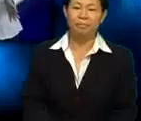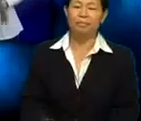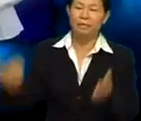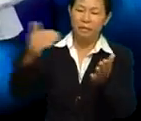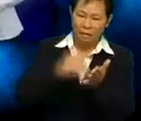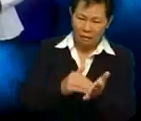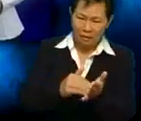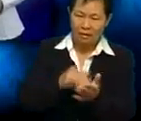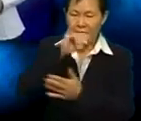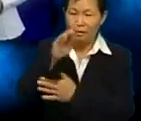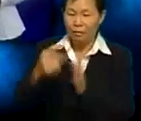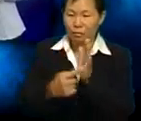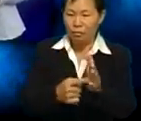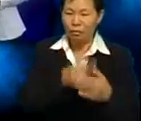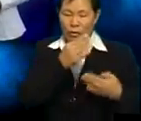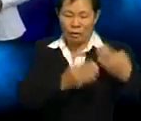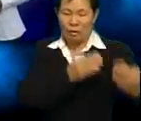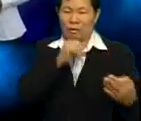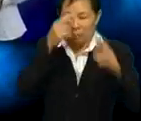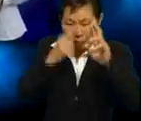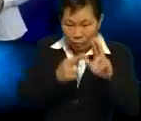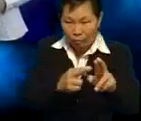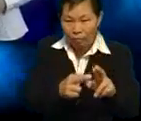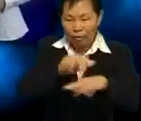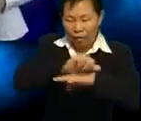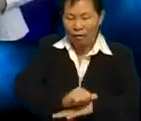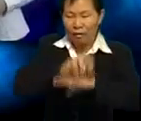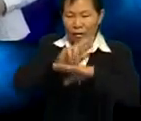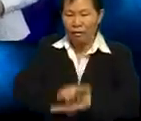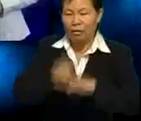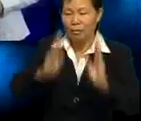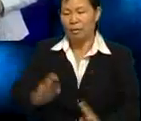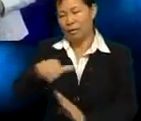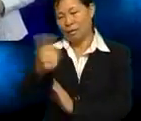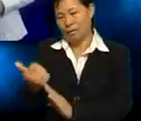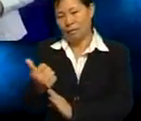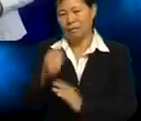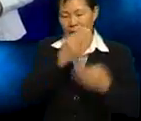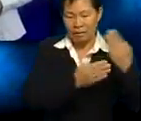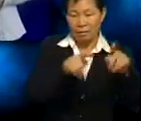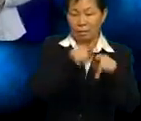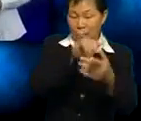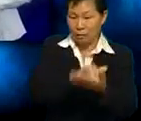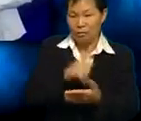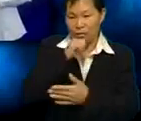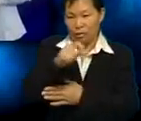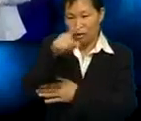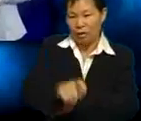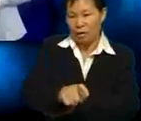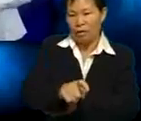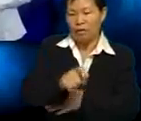Sekali lagi, James menunjukkan kelakuan tidak menghormati adat resam kaum yang lain. Kelakuan seumpama ini tidak